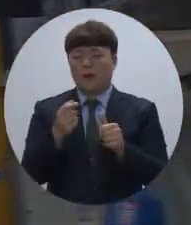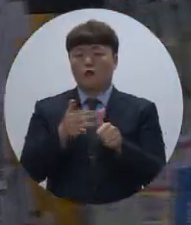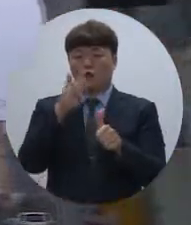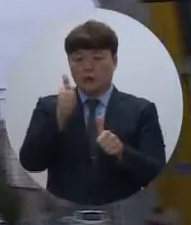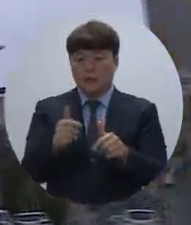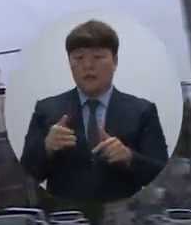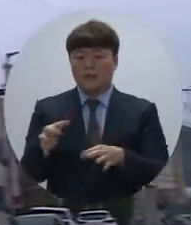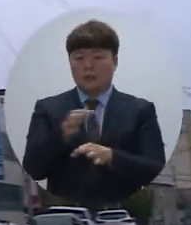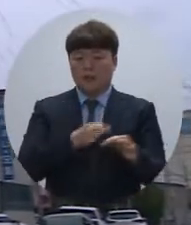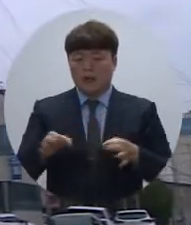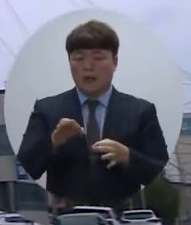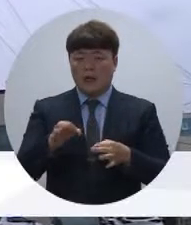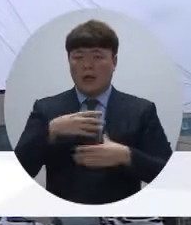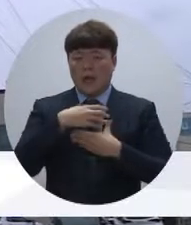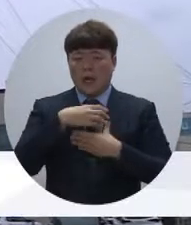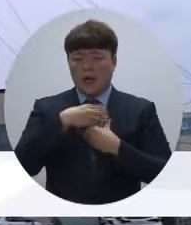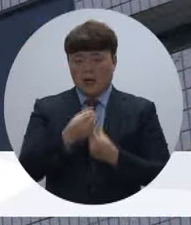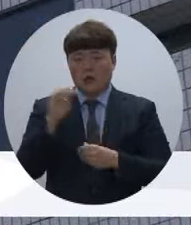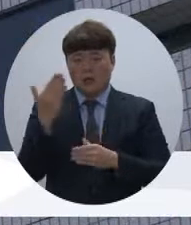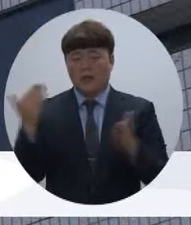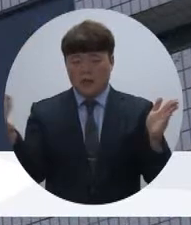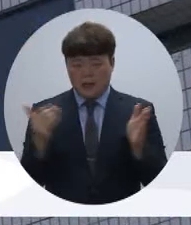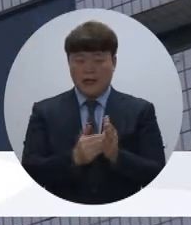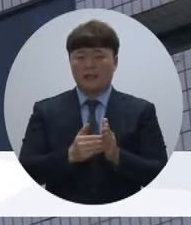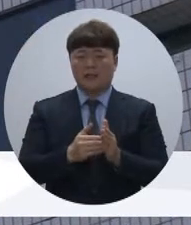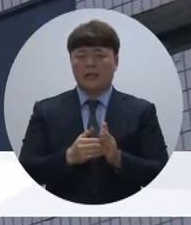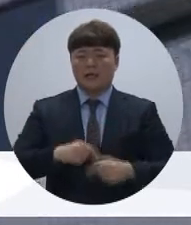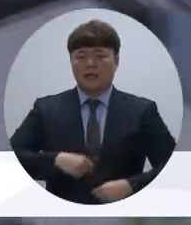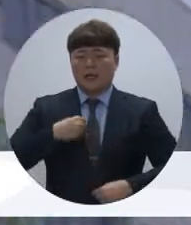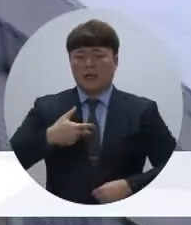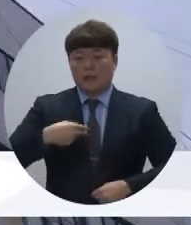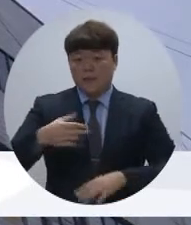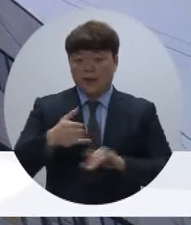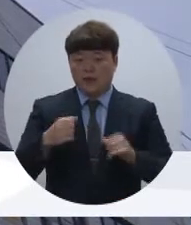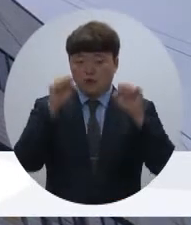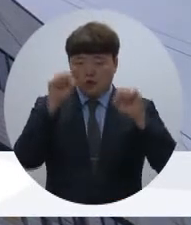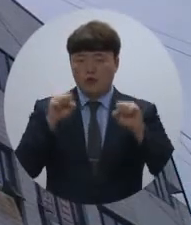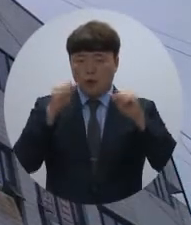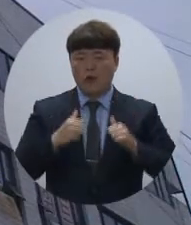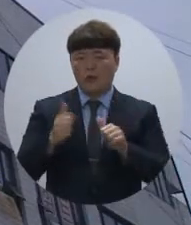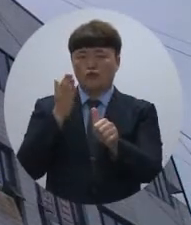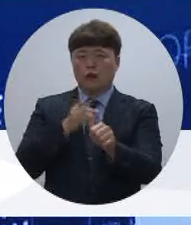지역경제가 정상화될 때까지 착한 임대인 운동에 많은 참여를 부탁드린다고 당부했습니다.